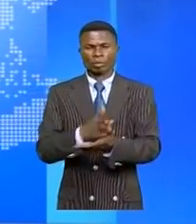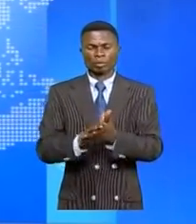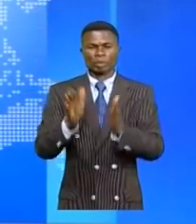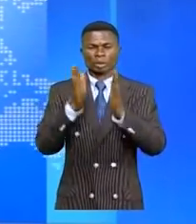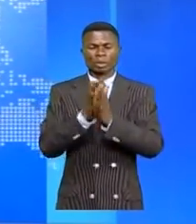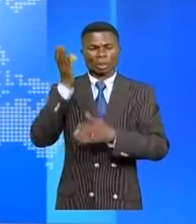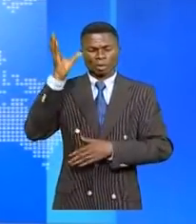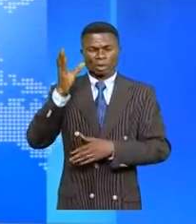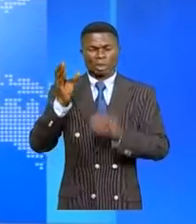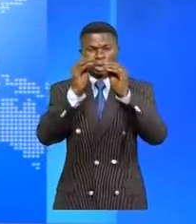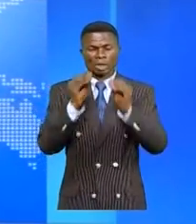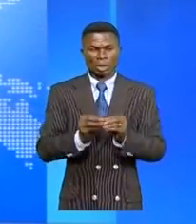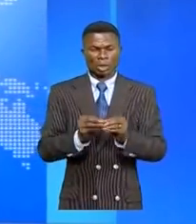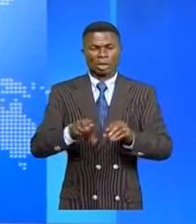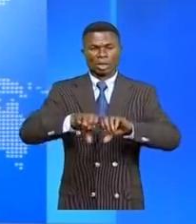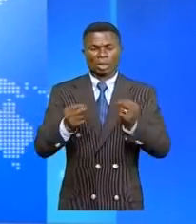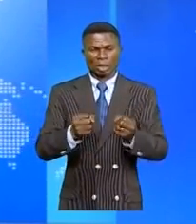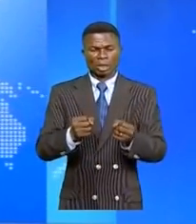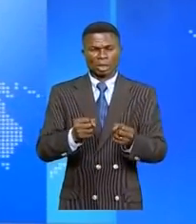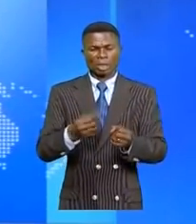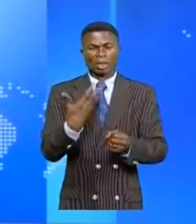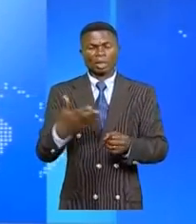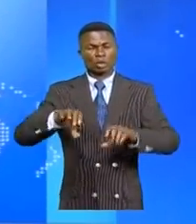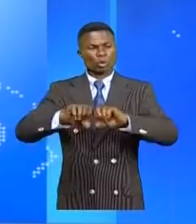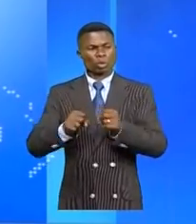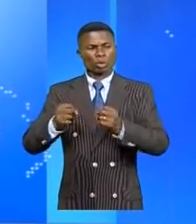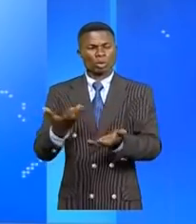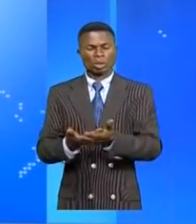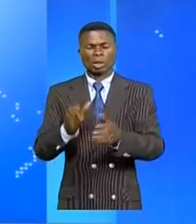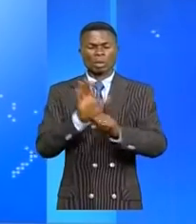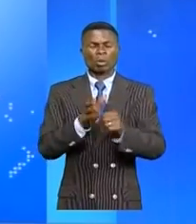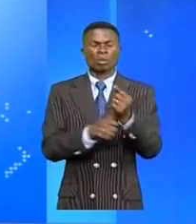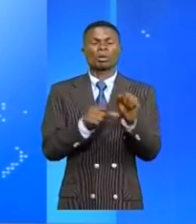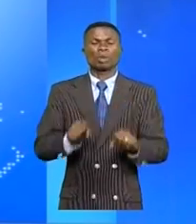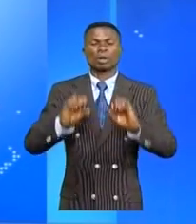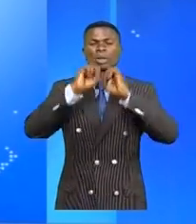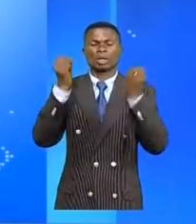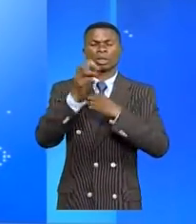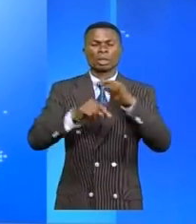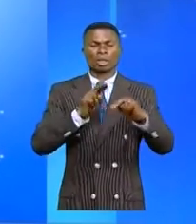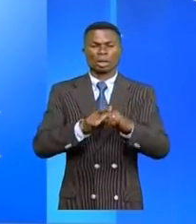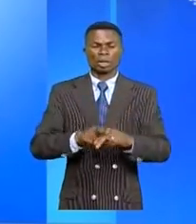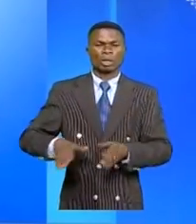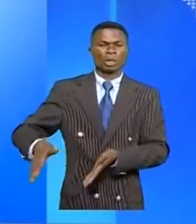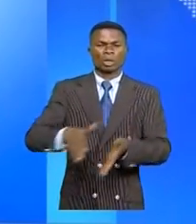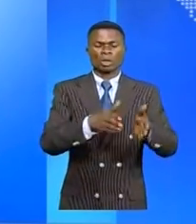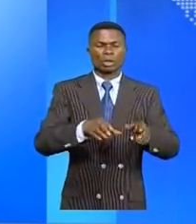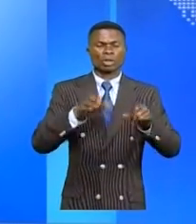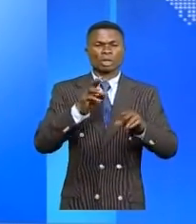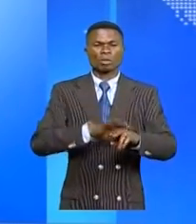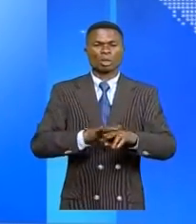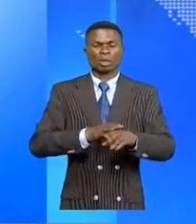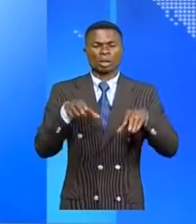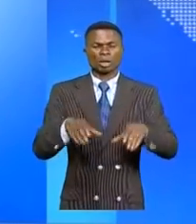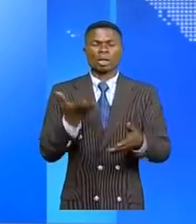villages. Le bilan de l'accident avait causé quelques dégâts matériels et des pertes en vies humaines. La Société nationale des chemins de fer du Congo